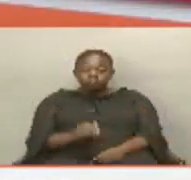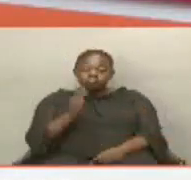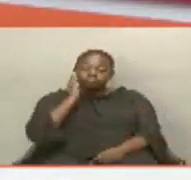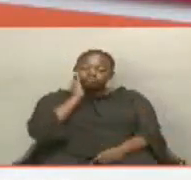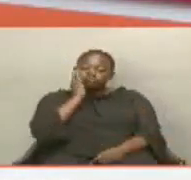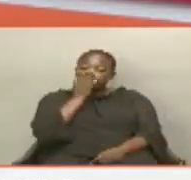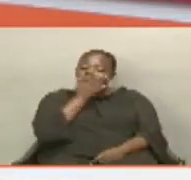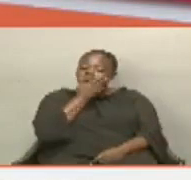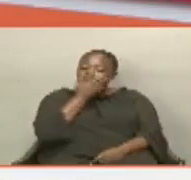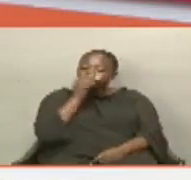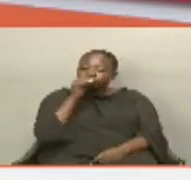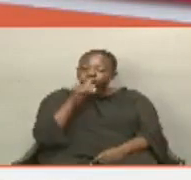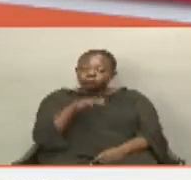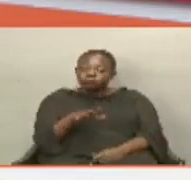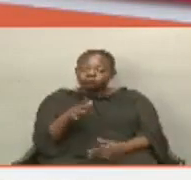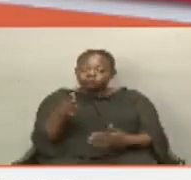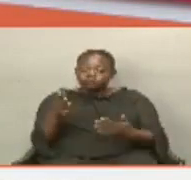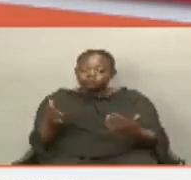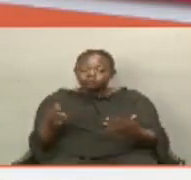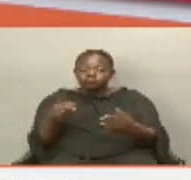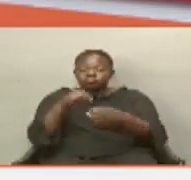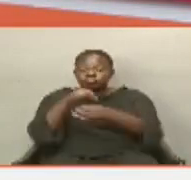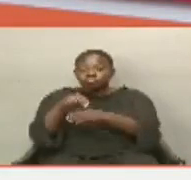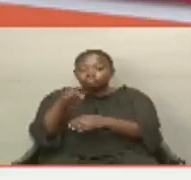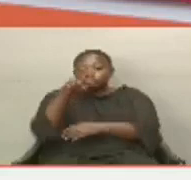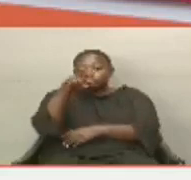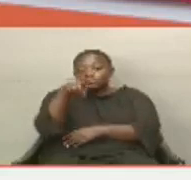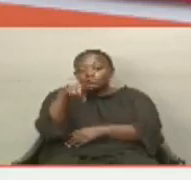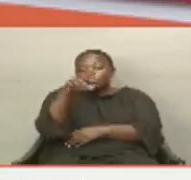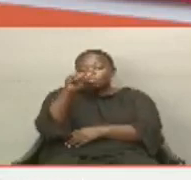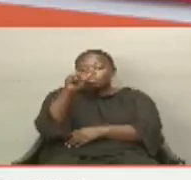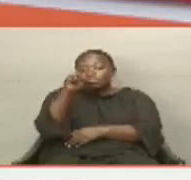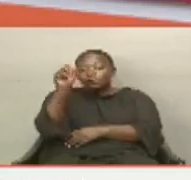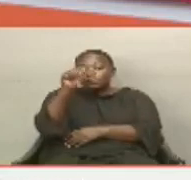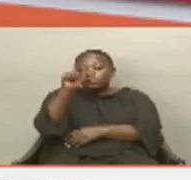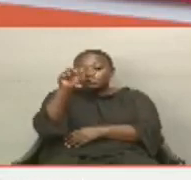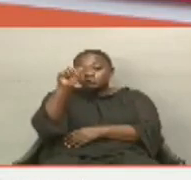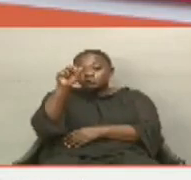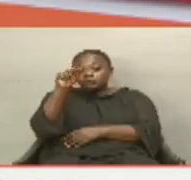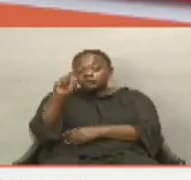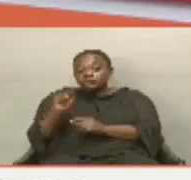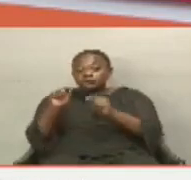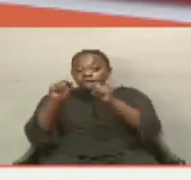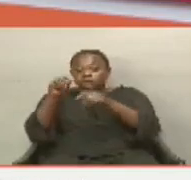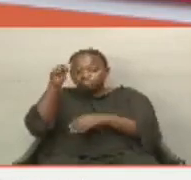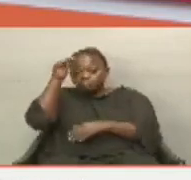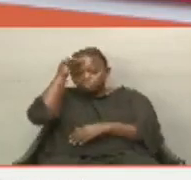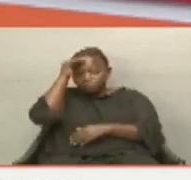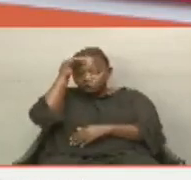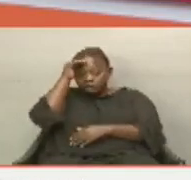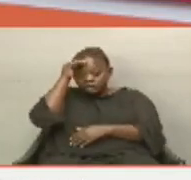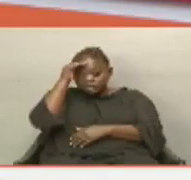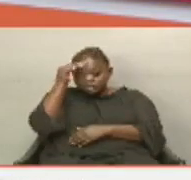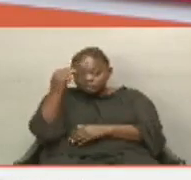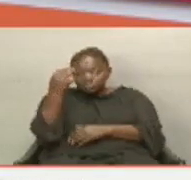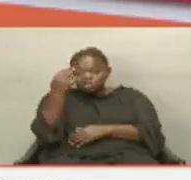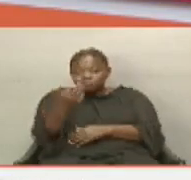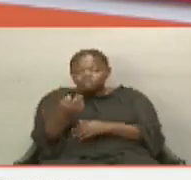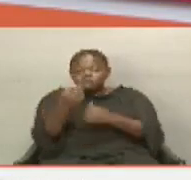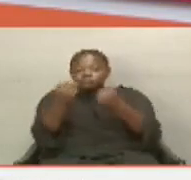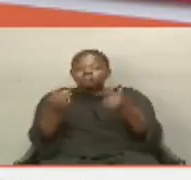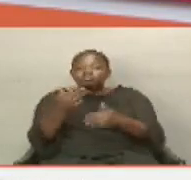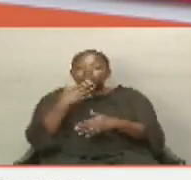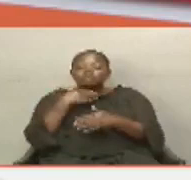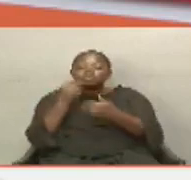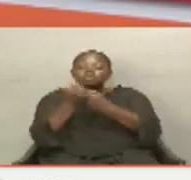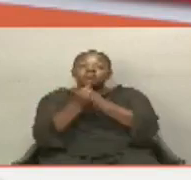Tuwasasidi nyo mbanafate waliwo Munnansi wa Pakistan agumbye ku poliisi endeje rubugumo n'abaana basatu nga